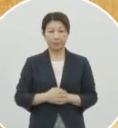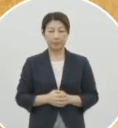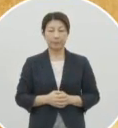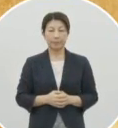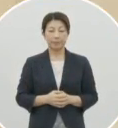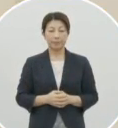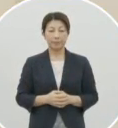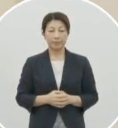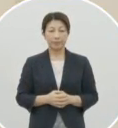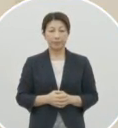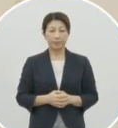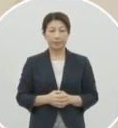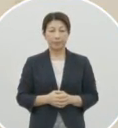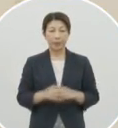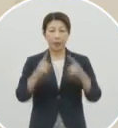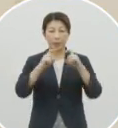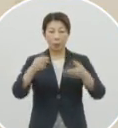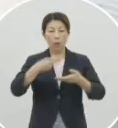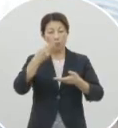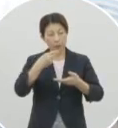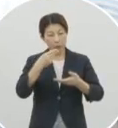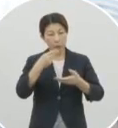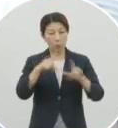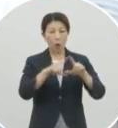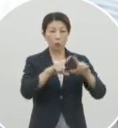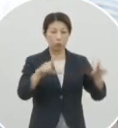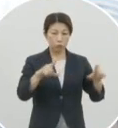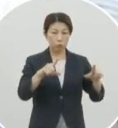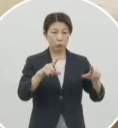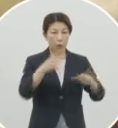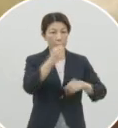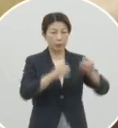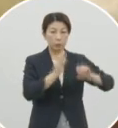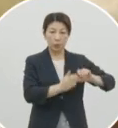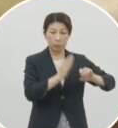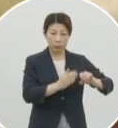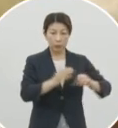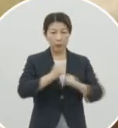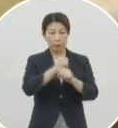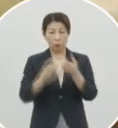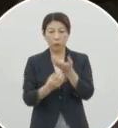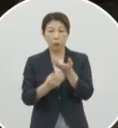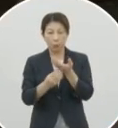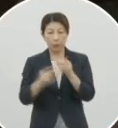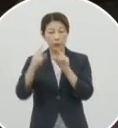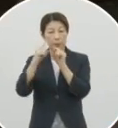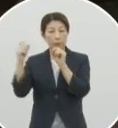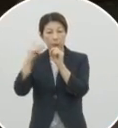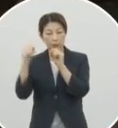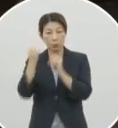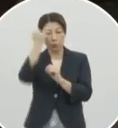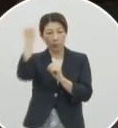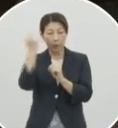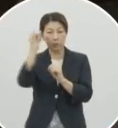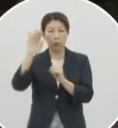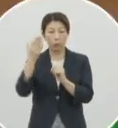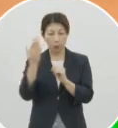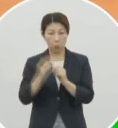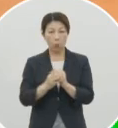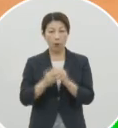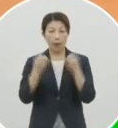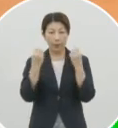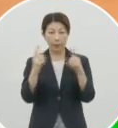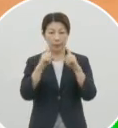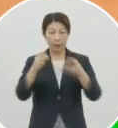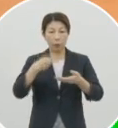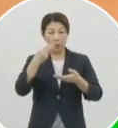たんだ。 名古屋飯といえばひつまぶし、味噌煮込みうどん、手羽先とかの印象があるけど、新し